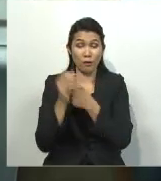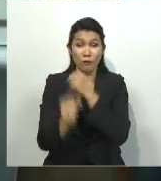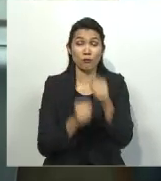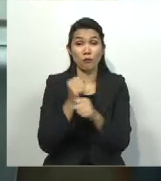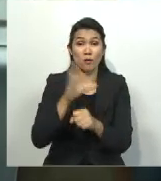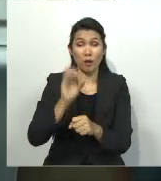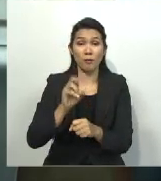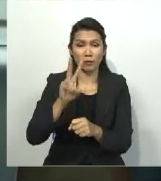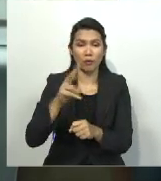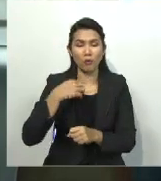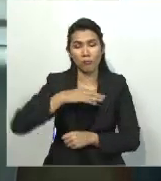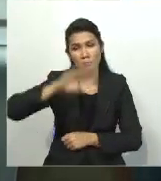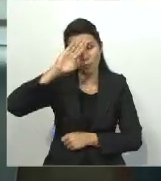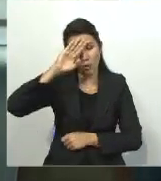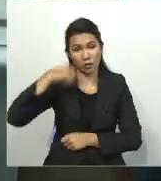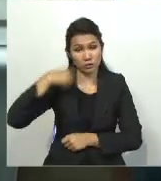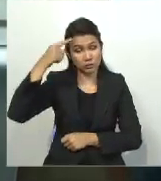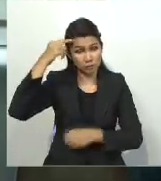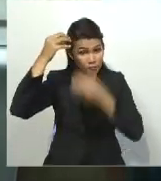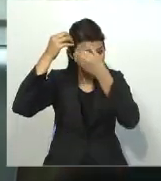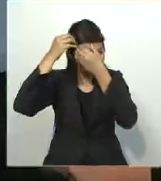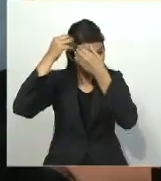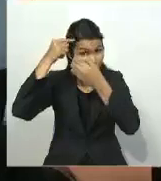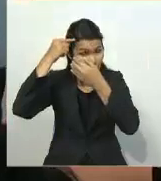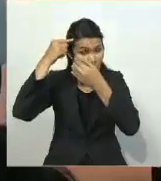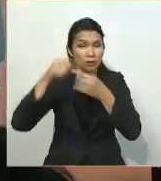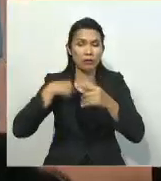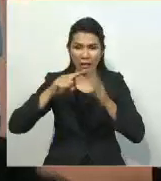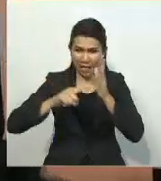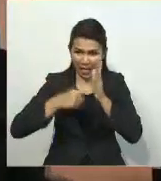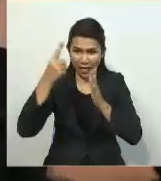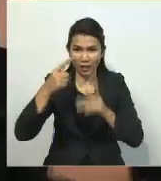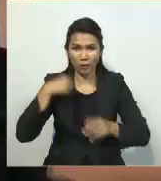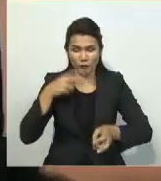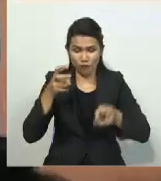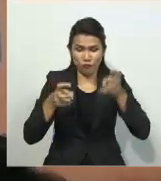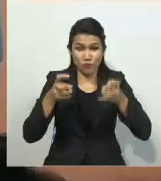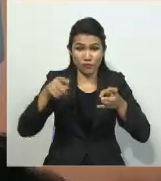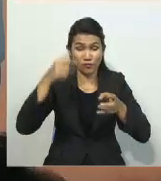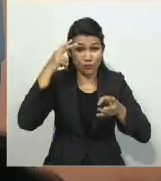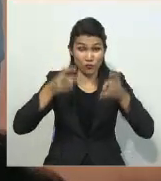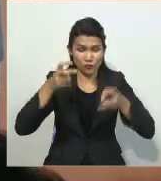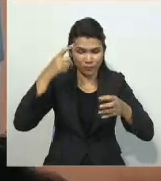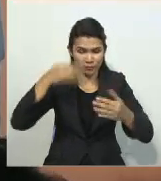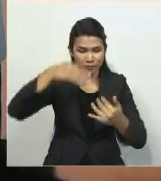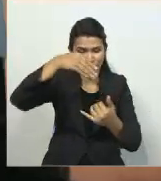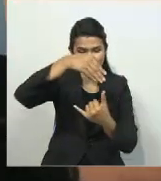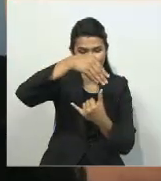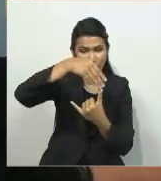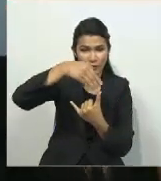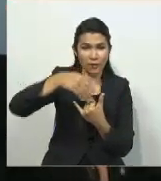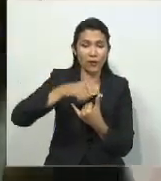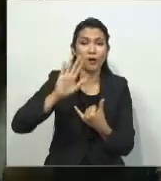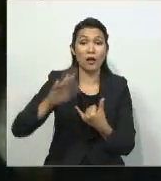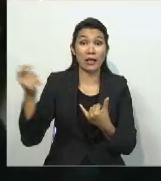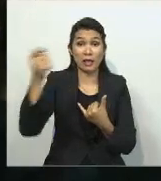ปีเป็นผู้ป่วยเนื้องอกในสมองแล้วก็เป็นคนแรกค่ะที่ได้ใช้เครื่องหุ่นยนต์ช่วยผ่าตัดสมองตัวแรกในเอเชียแ